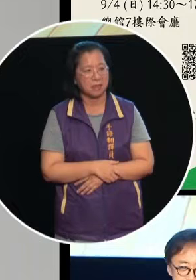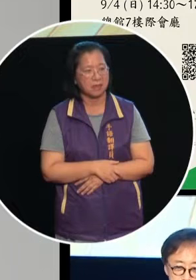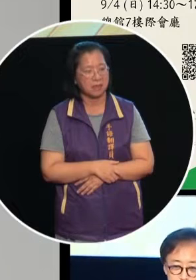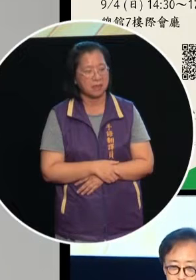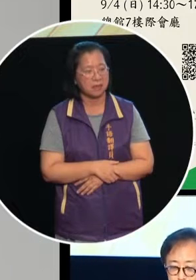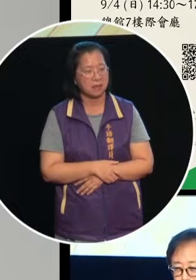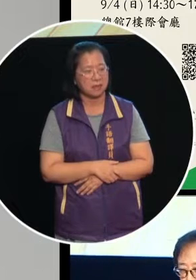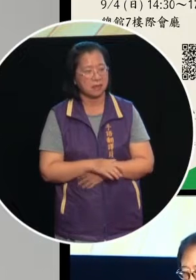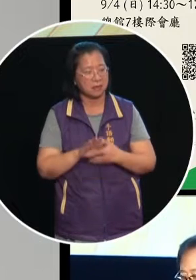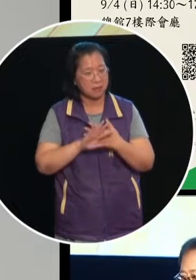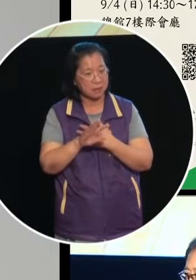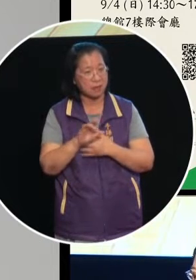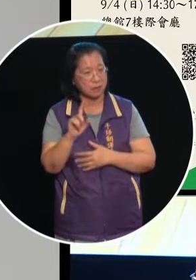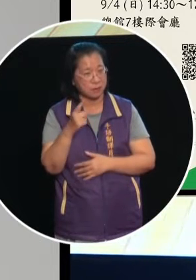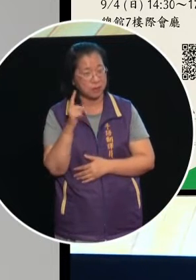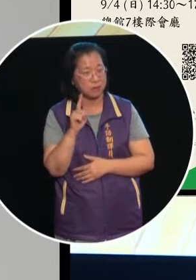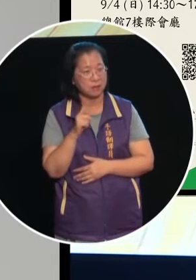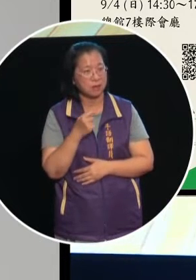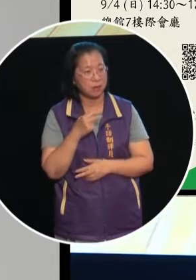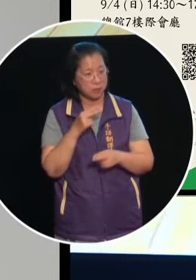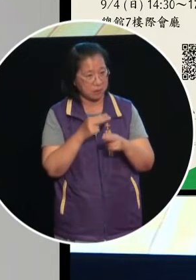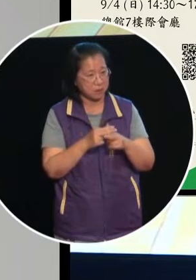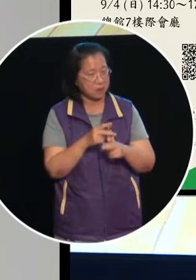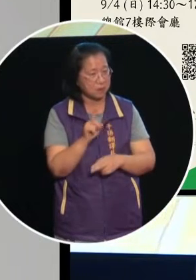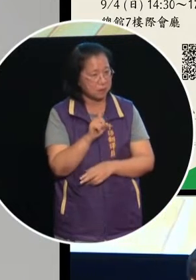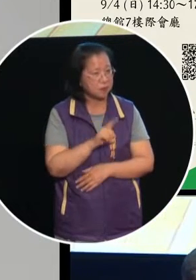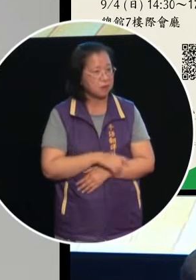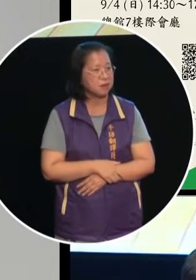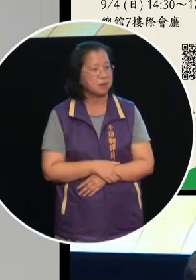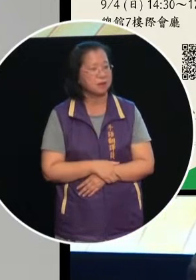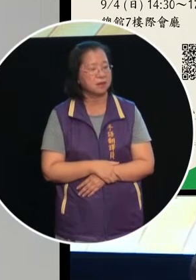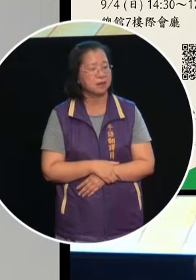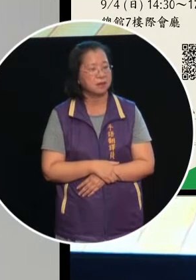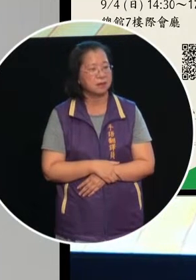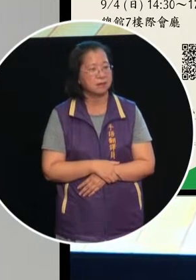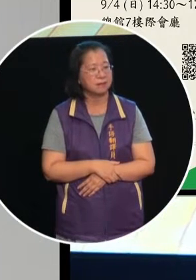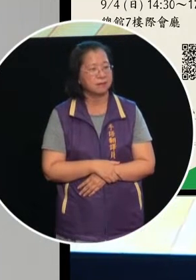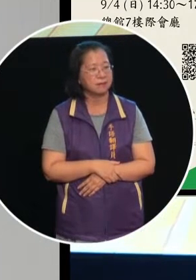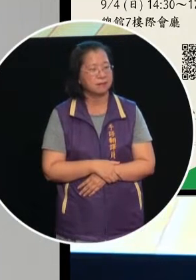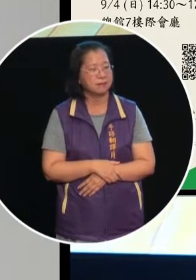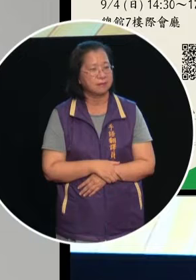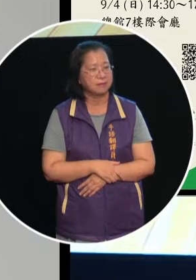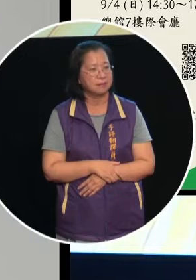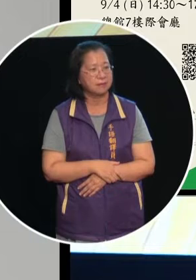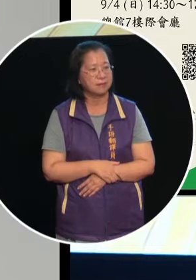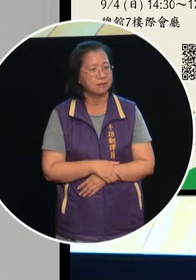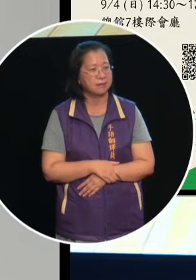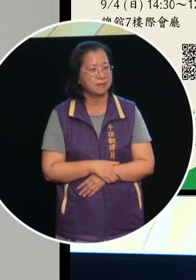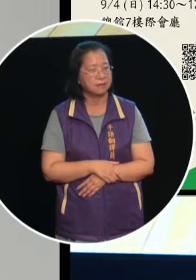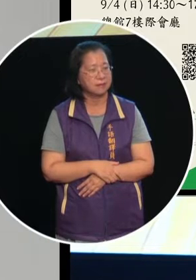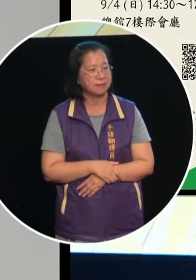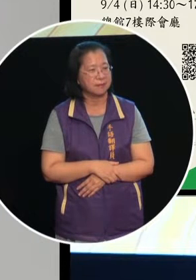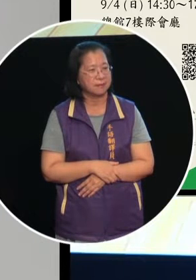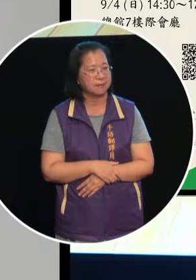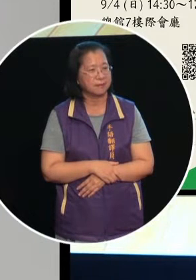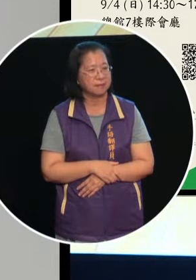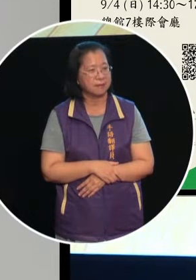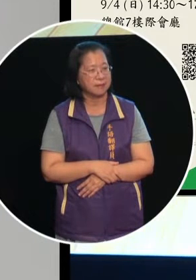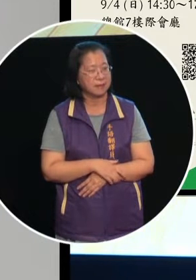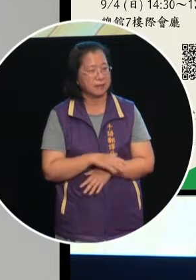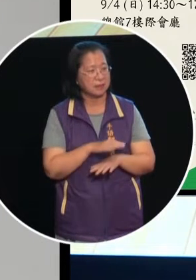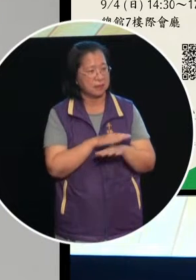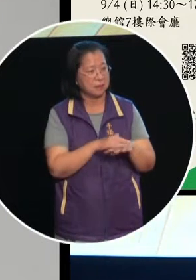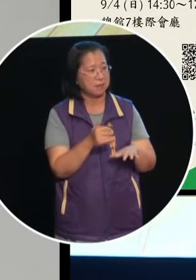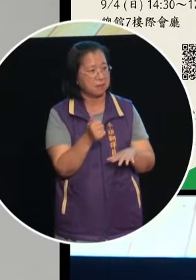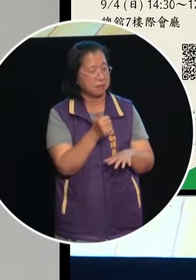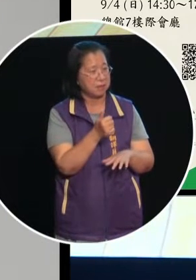年轻，我相信他一定要想要做再一次的首相，第三次的，而且他有这个